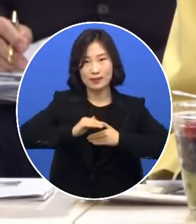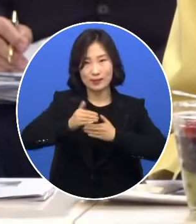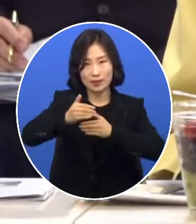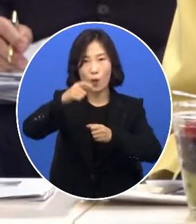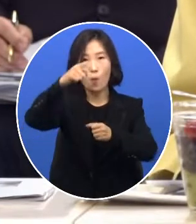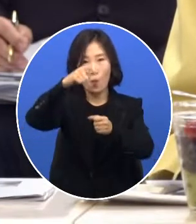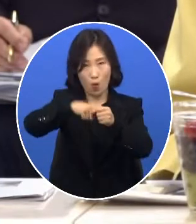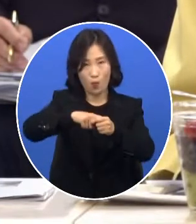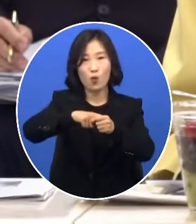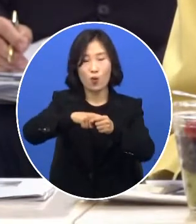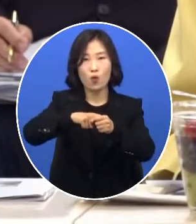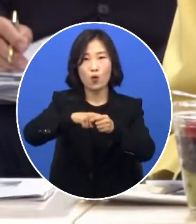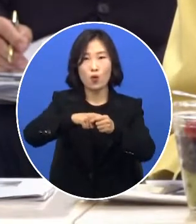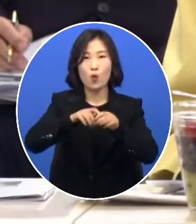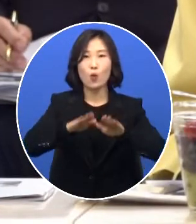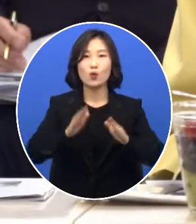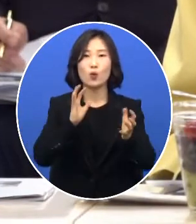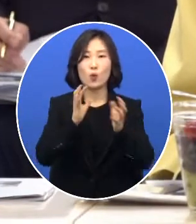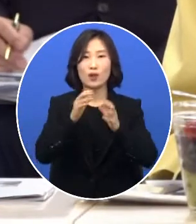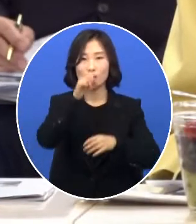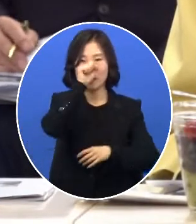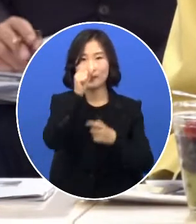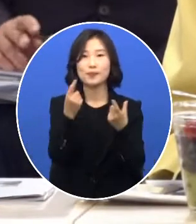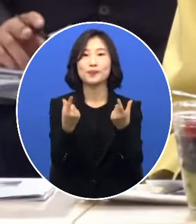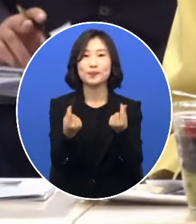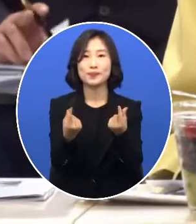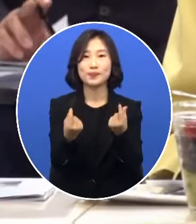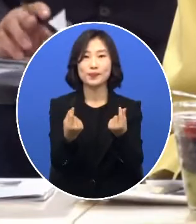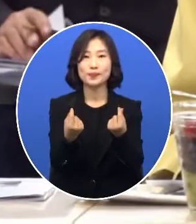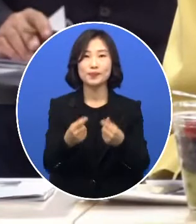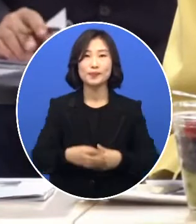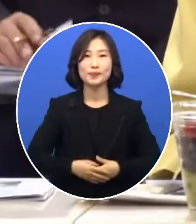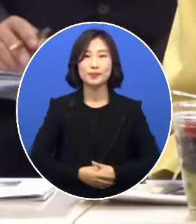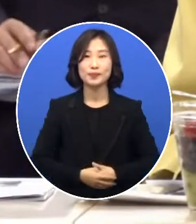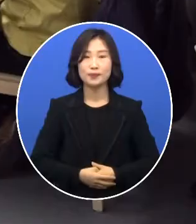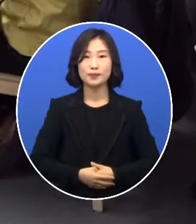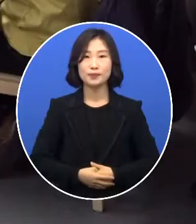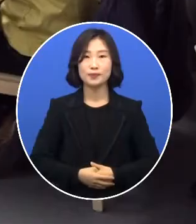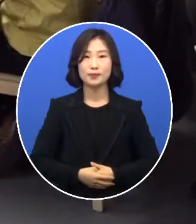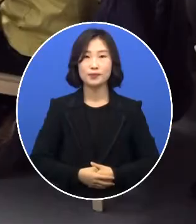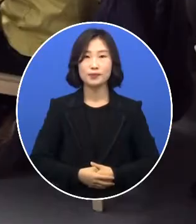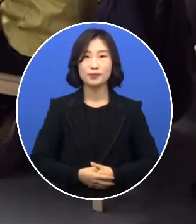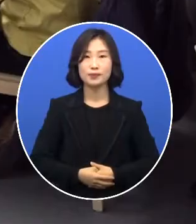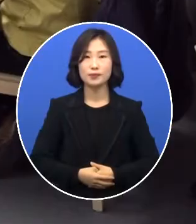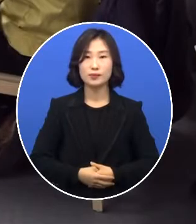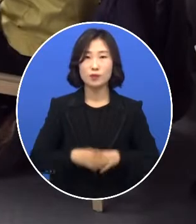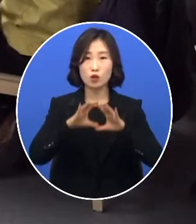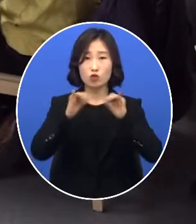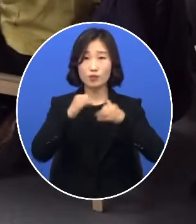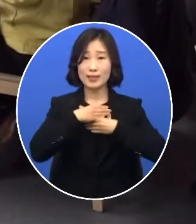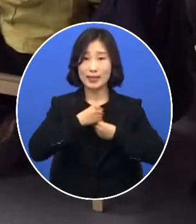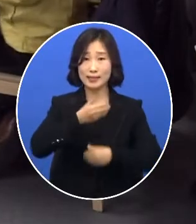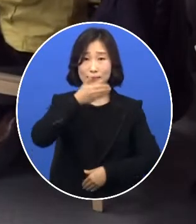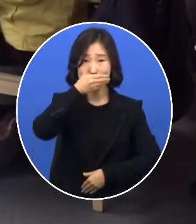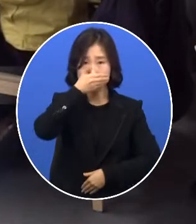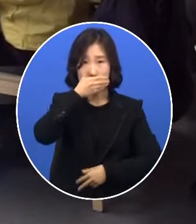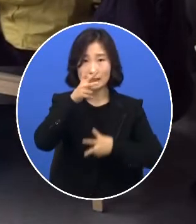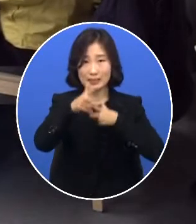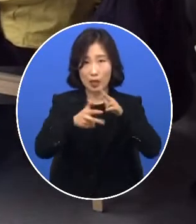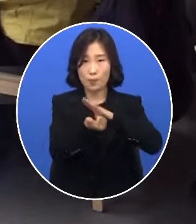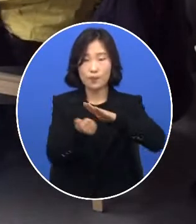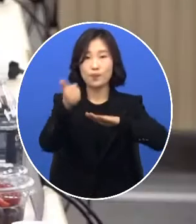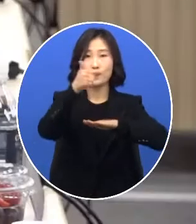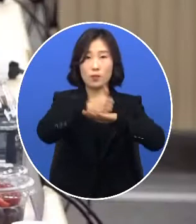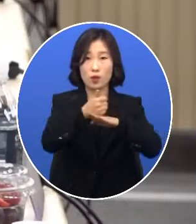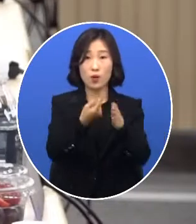빠른 시간 내에 실행해 나가는 것으로 그 목표로 해서 오늘 논의를 진행했으면 좋겠습니다. 중랑구는 국민안심마스크